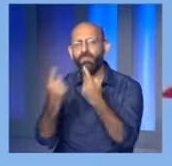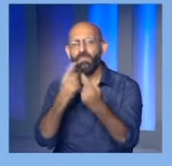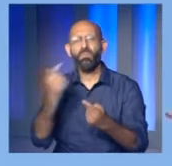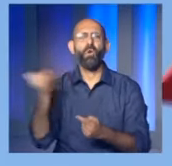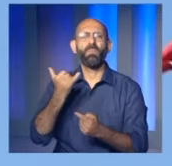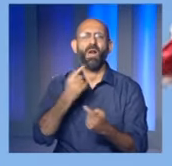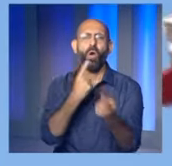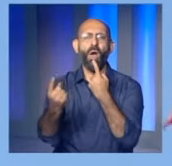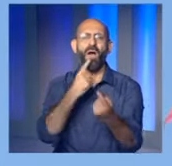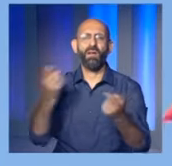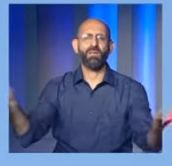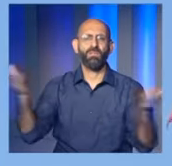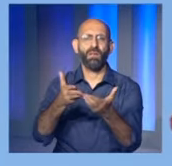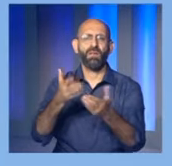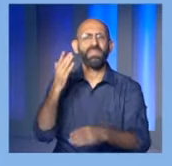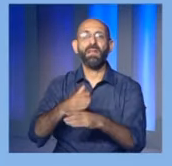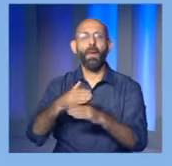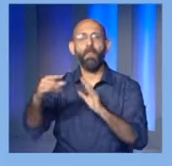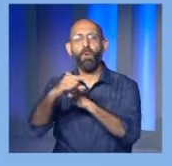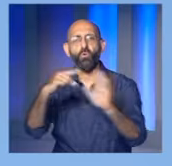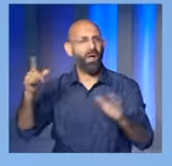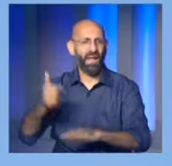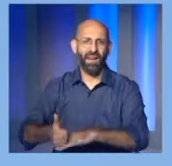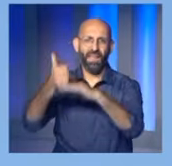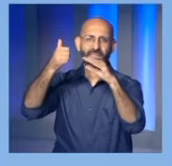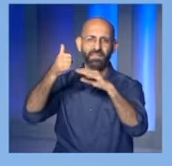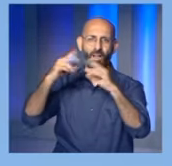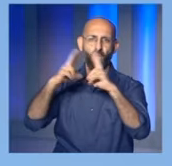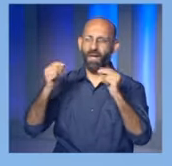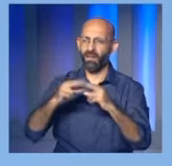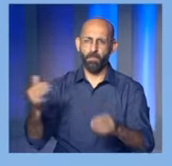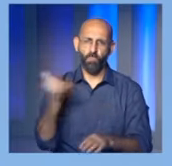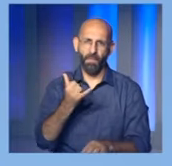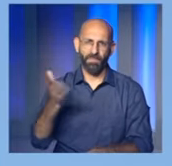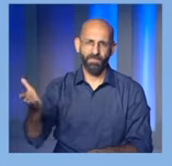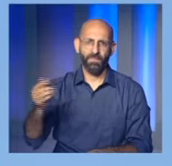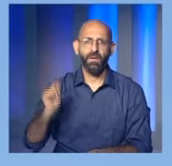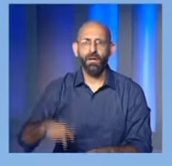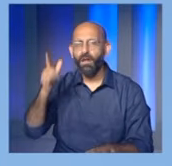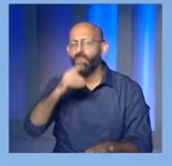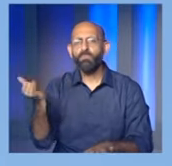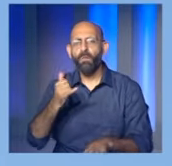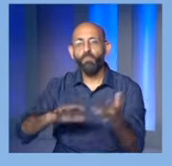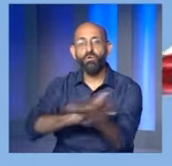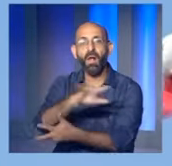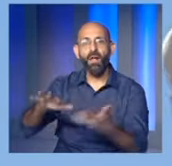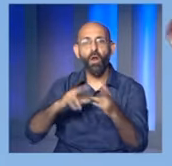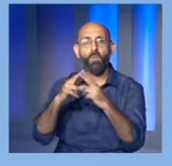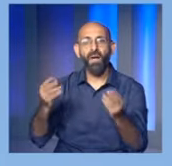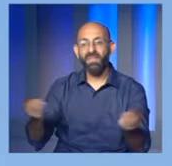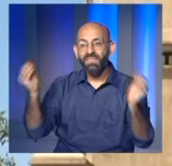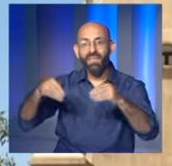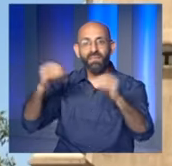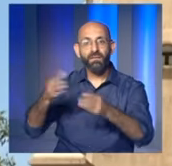القوى السياسية على الحوار والتشاور من أجل إنجاز الاستحقاقات الدستورية وفي مقدمتها رئاسة الجمهورية وتجاوز